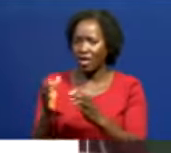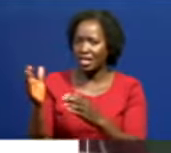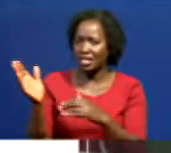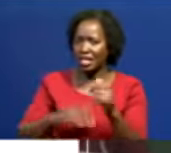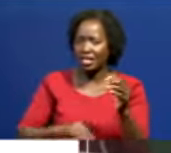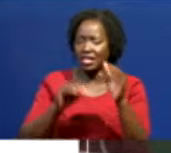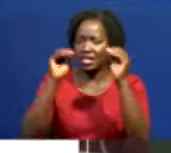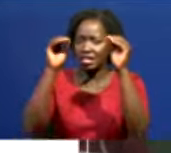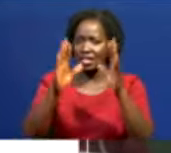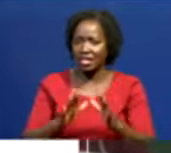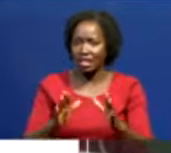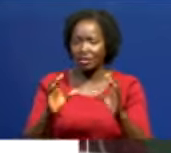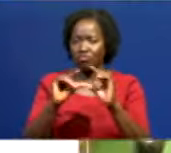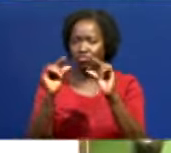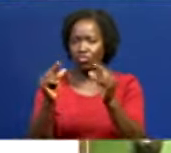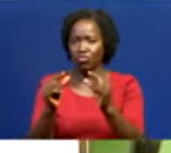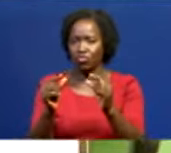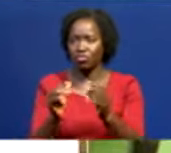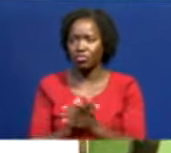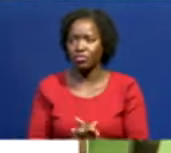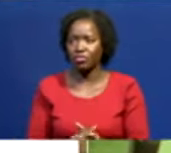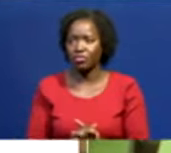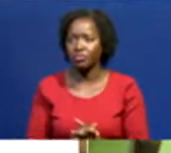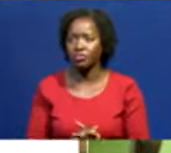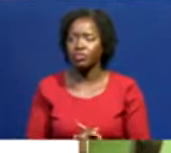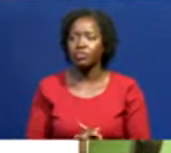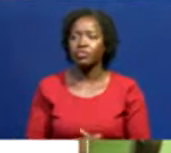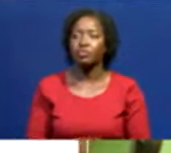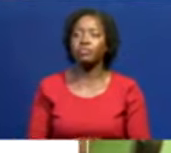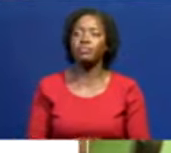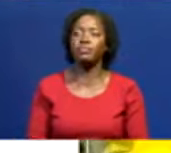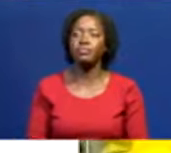than the teaching profession. Zainab Said, Darubini, Wikendi.